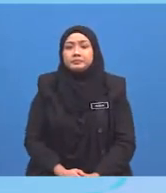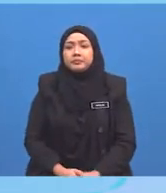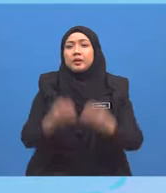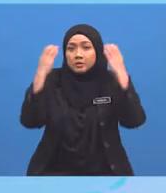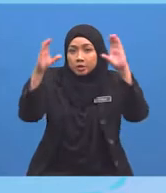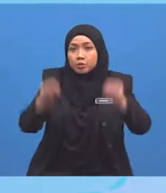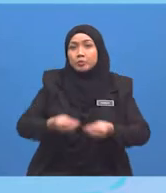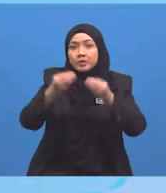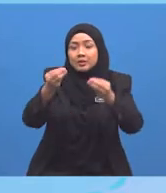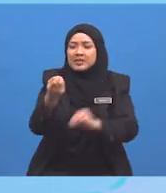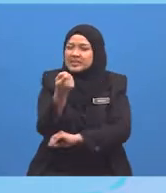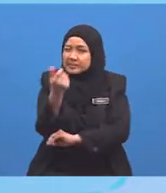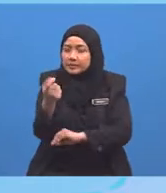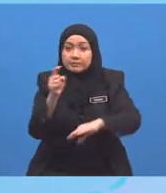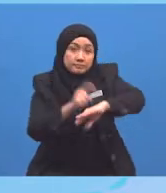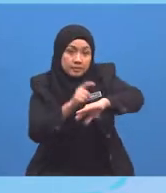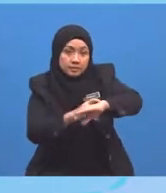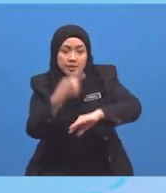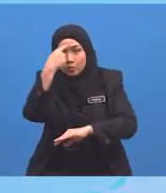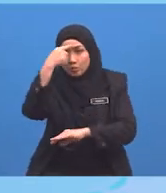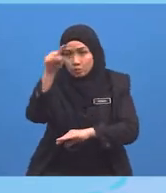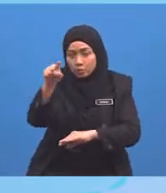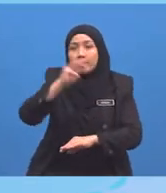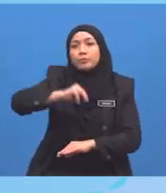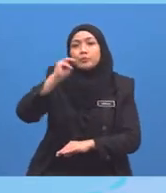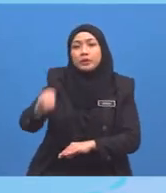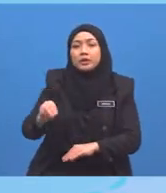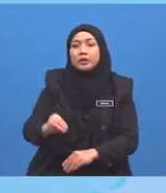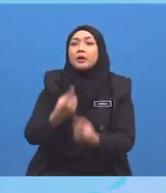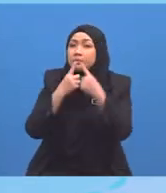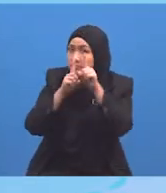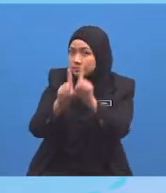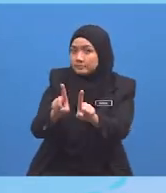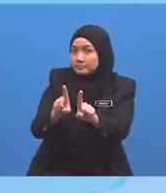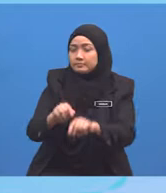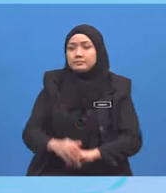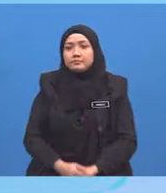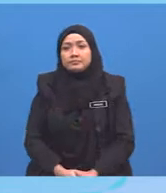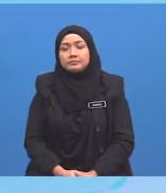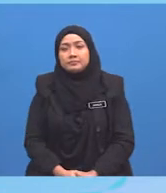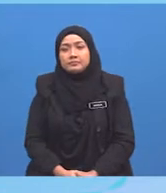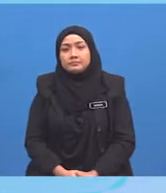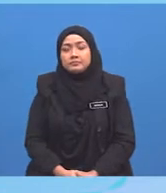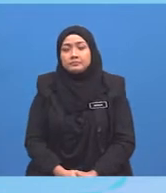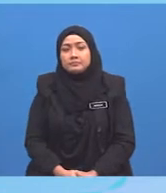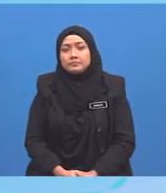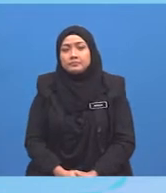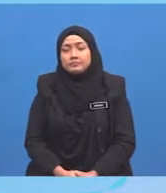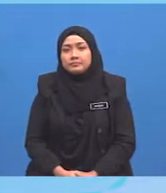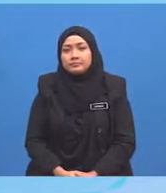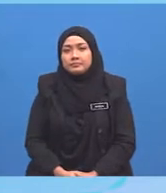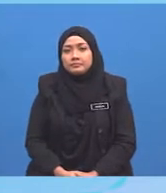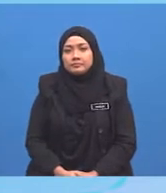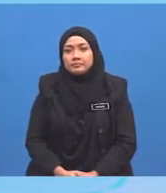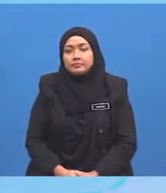berikan sedikit masa untuk murid-murid mencuba. Bersedia?